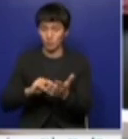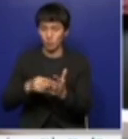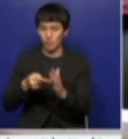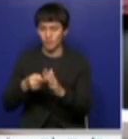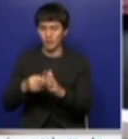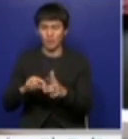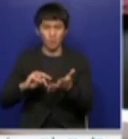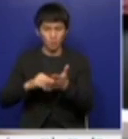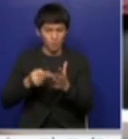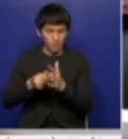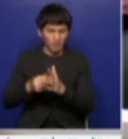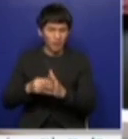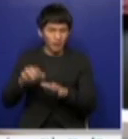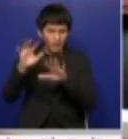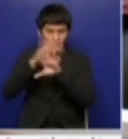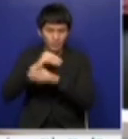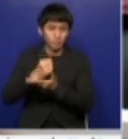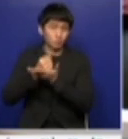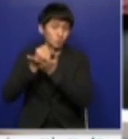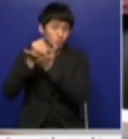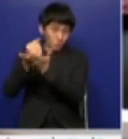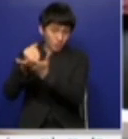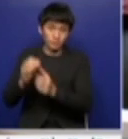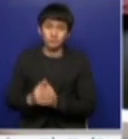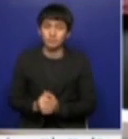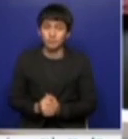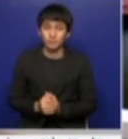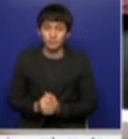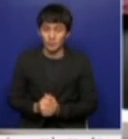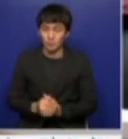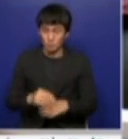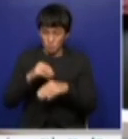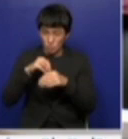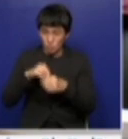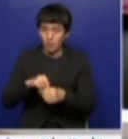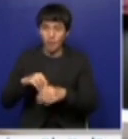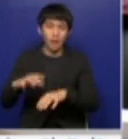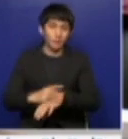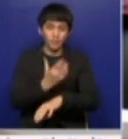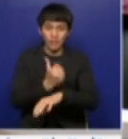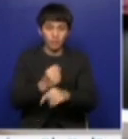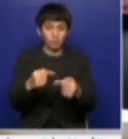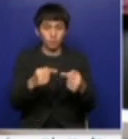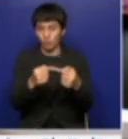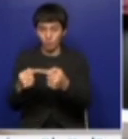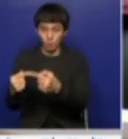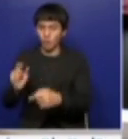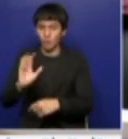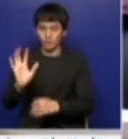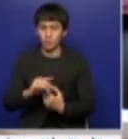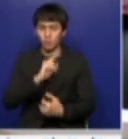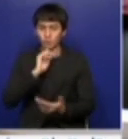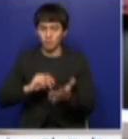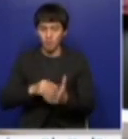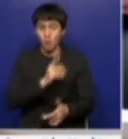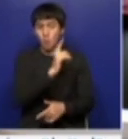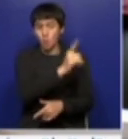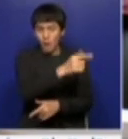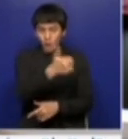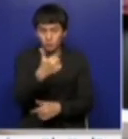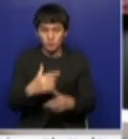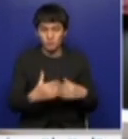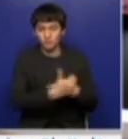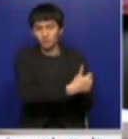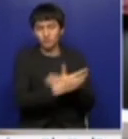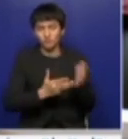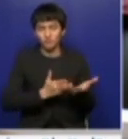ขอความชอบธรรมที่ท่านจะจะอยู่ในอำนาจต่อเลยปล่าวหาบุคคลอื่นฝ่ายอื่นว่าเป็น